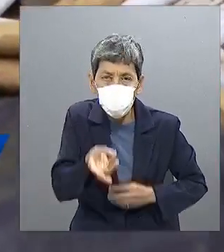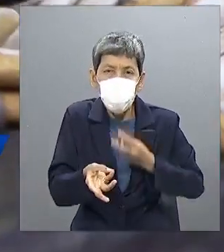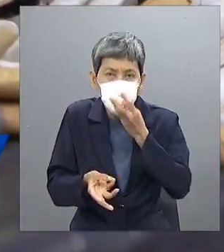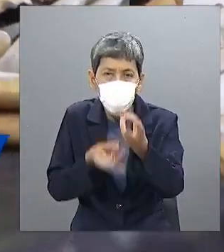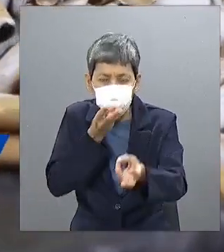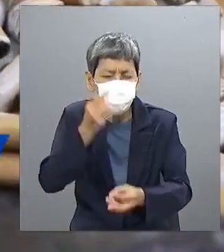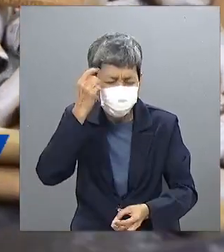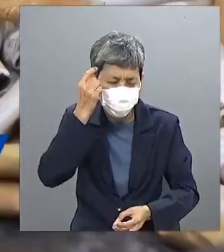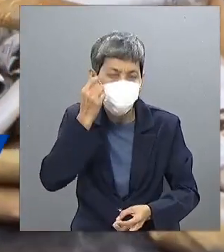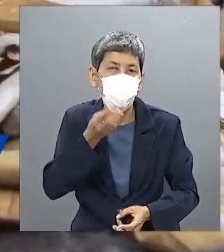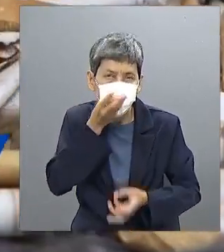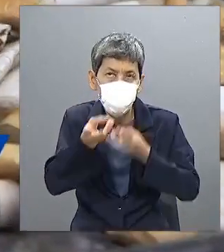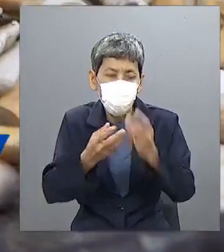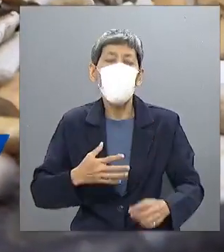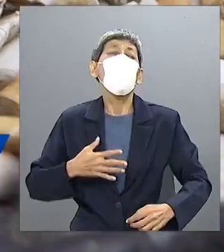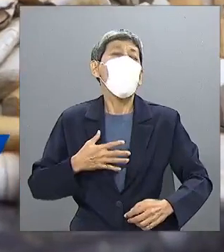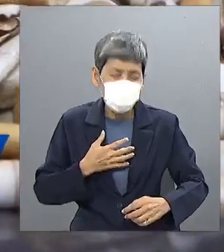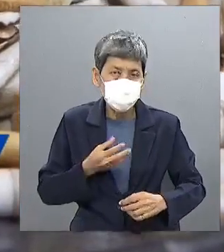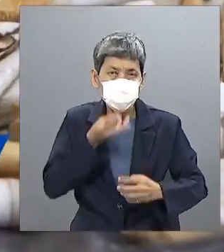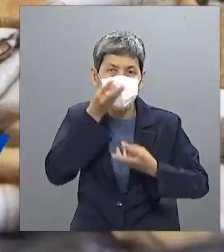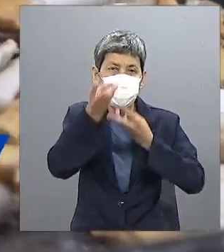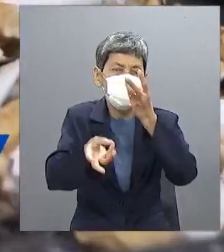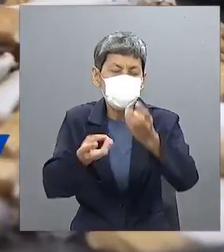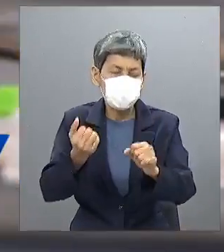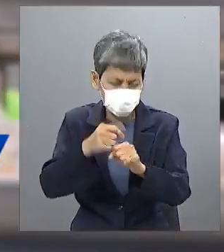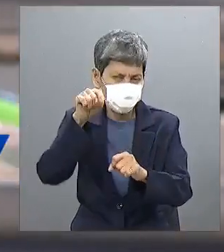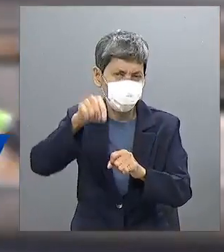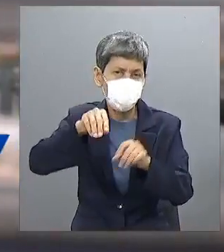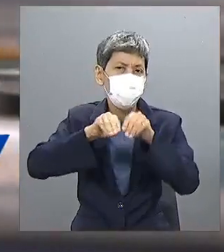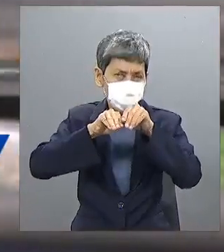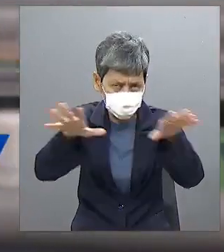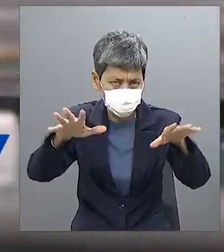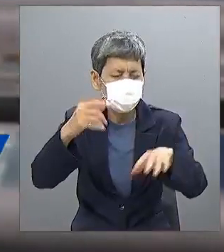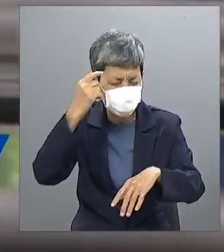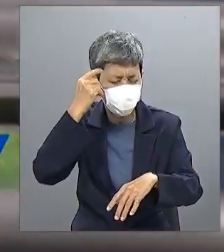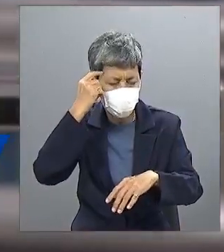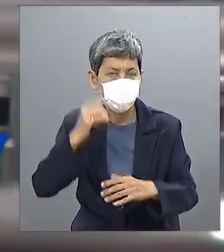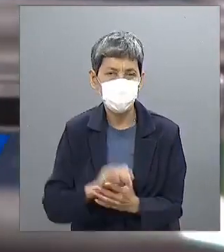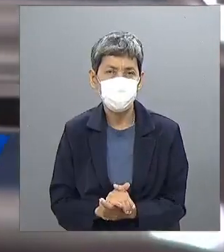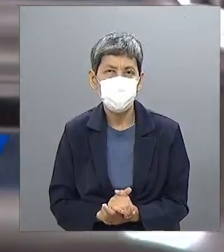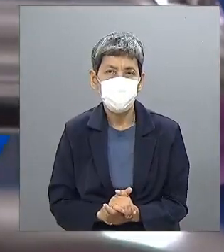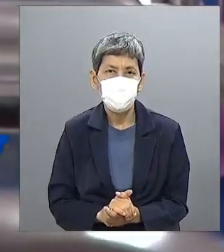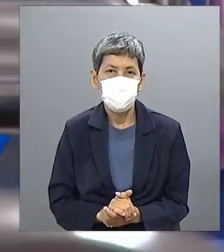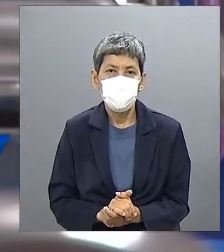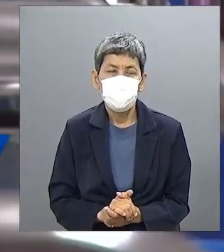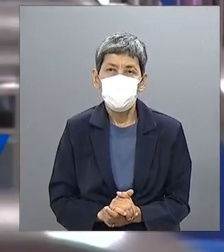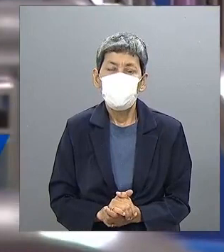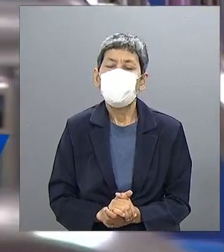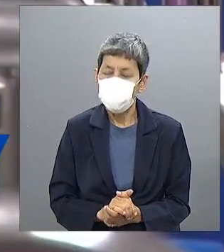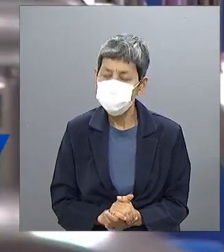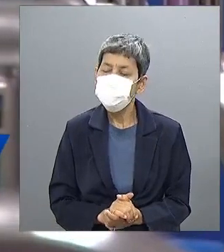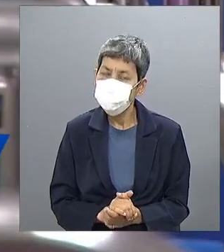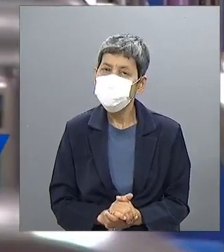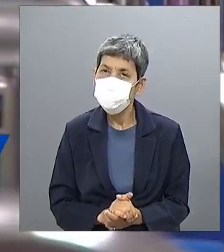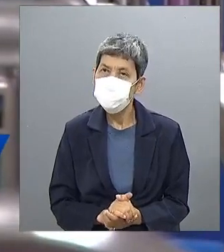หยุดตามที่เกิดจากการสูดเนี่ยตัวนี้จะเป็นตัวที่แพร่กระจายเชื้อไปได้นะครับอ่ะค่ะแล้วอย่างเรื่องของ